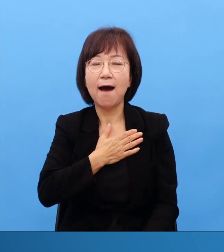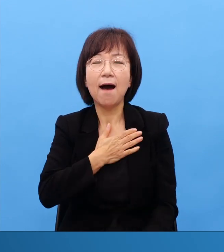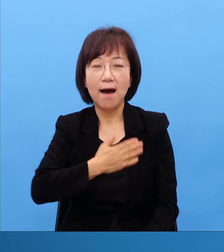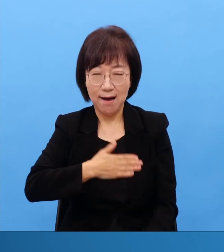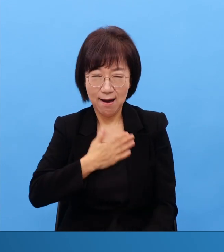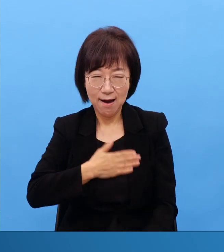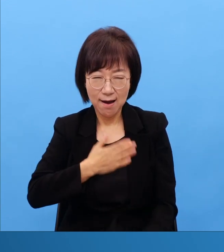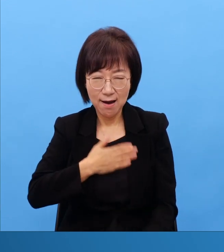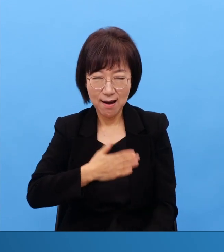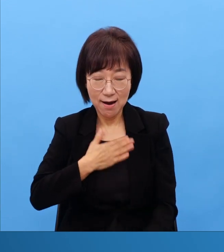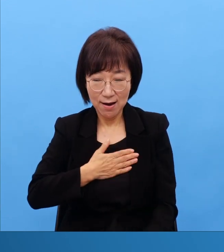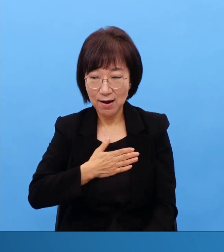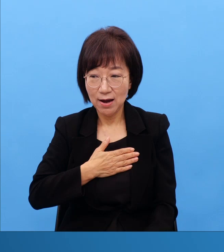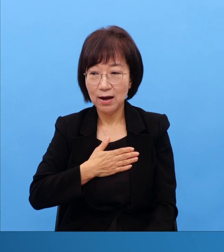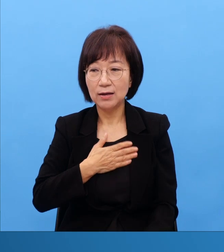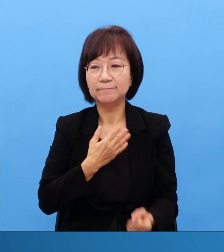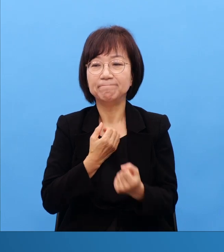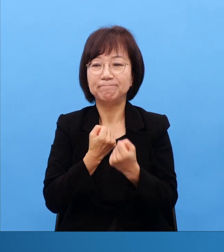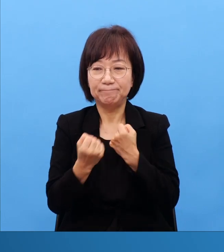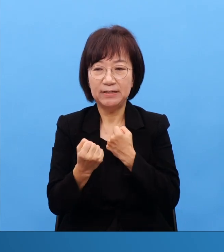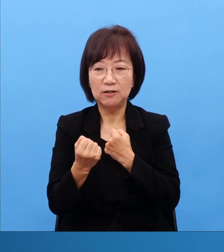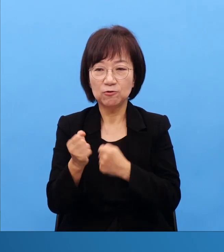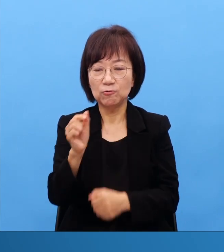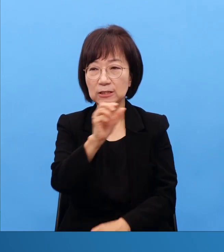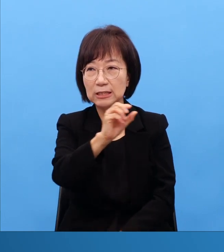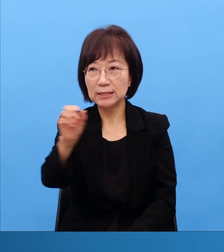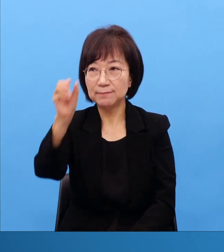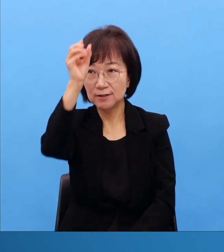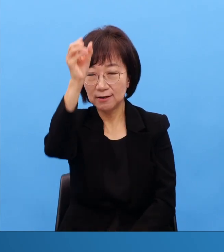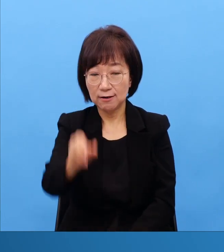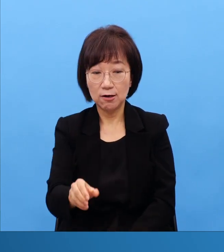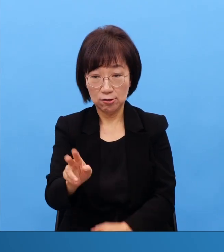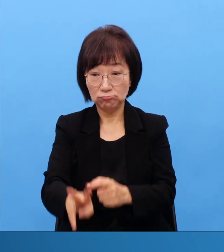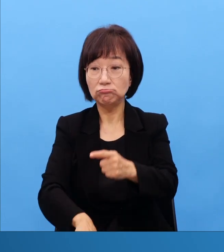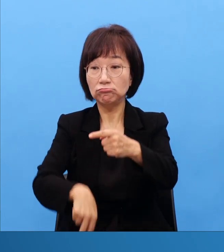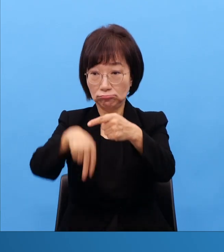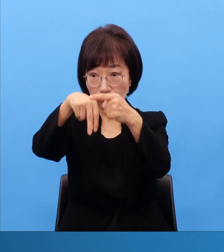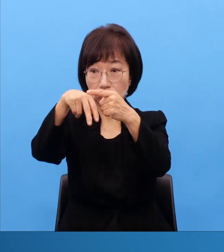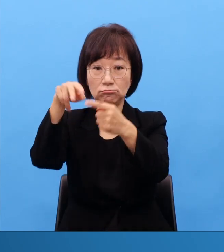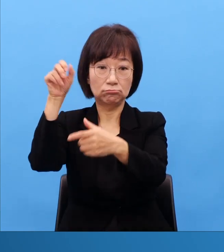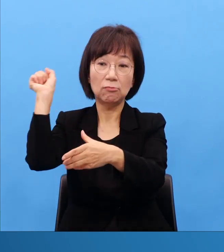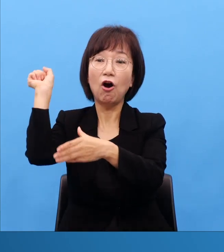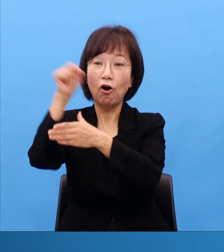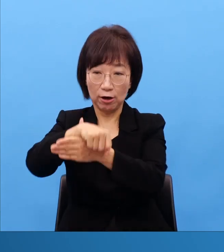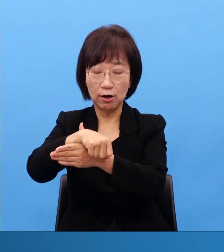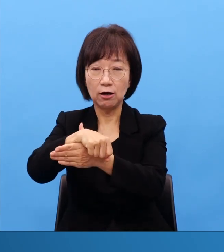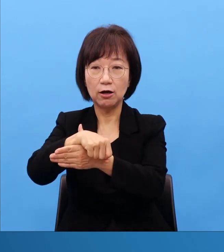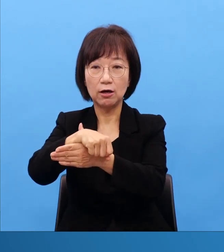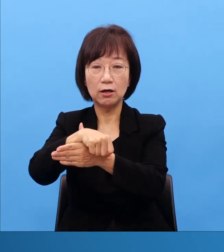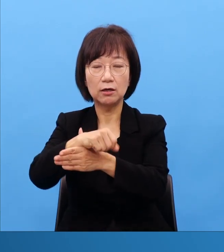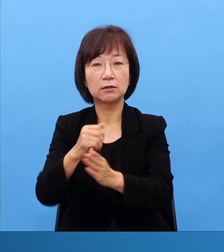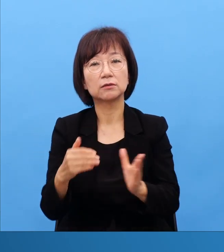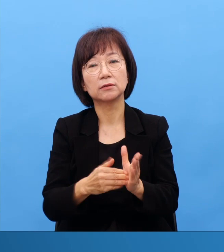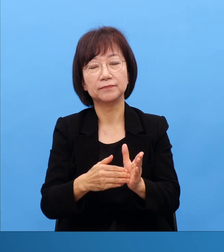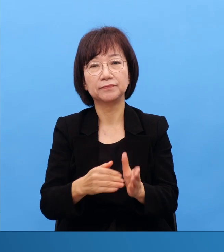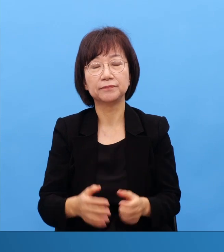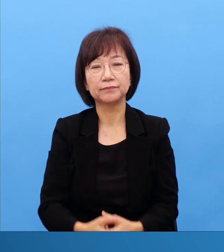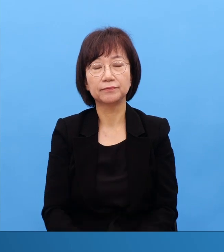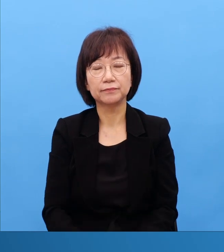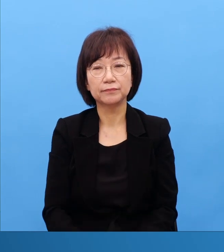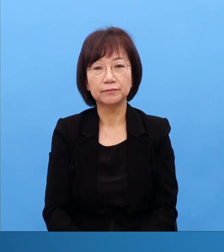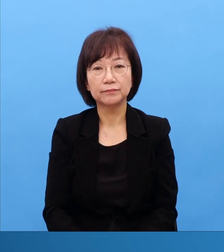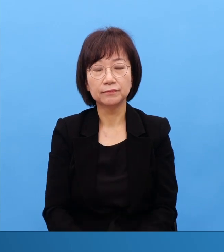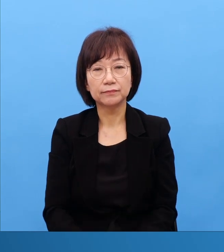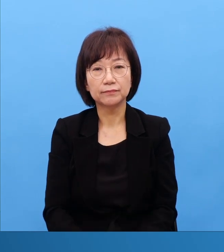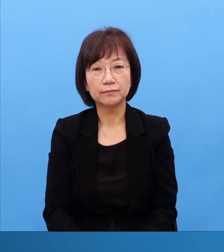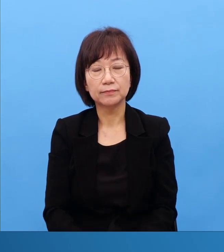무시무시한 사형틀에 사형받도록 내준 겁니다. And because of that, we see Pilate, even though he knew that Jesus, there was no guilt in Jesus,